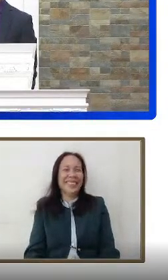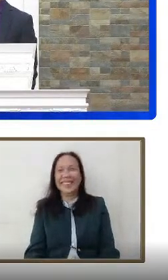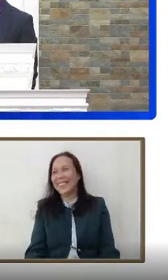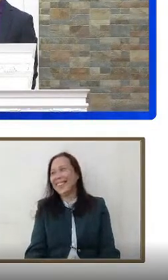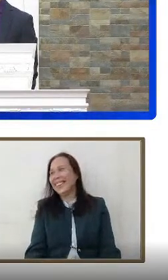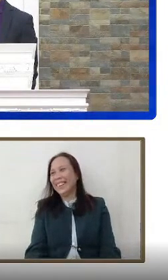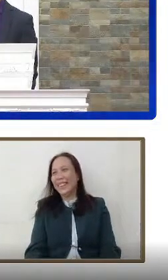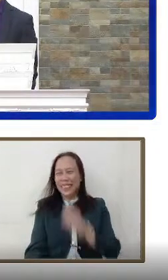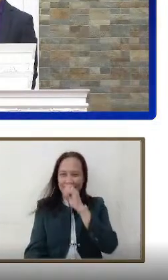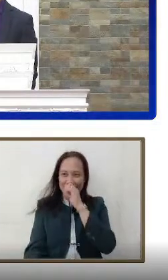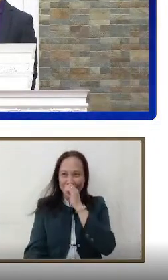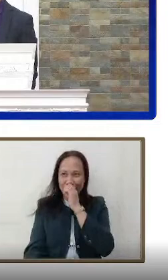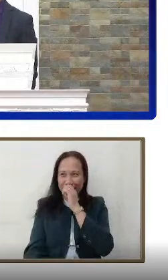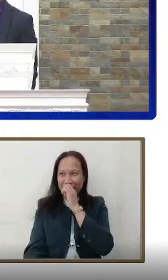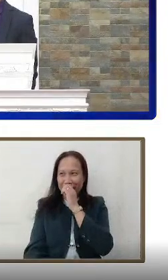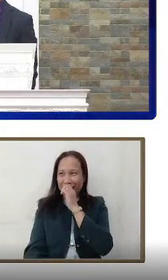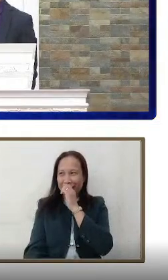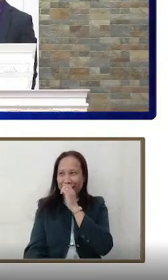Yeah.